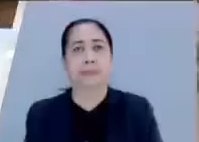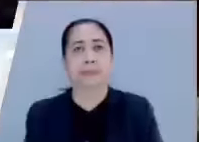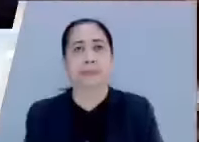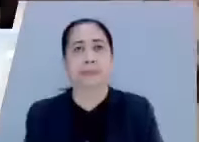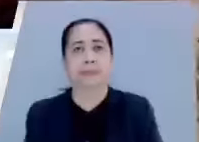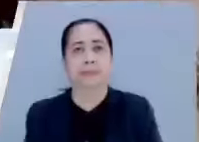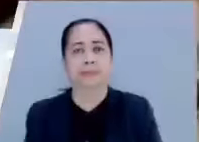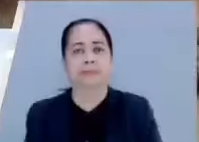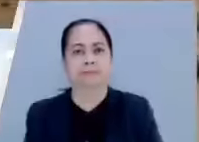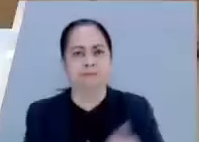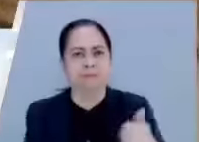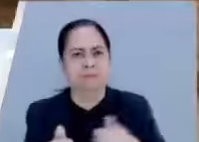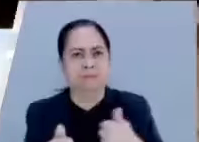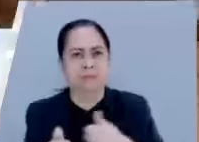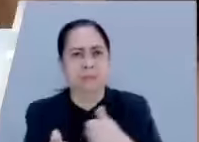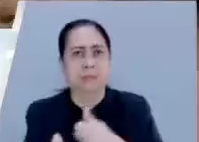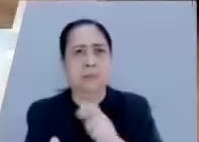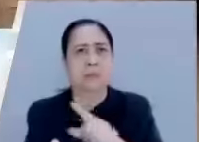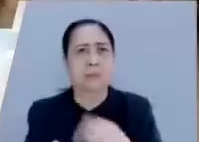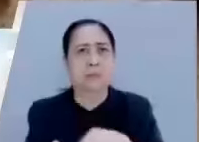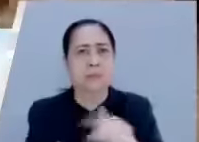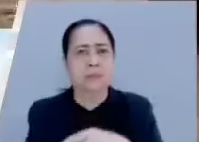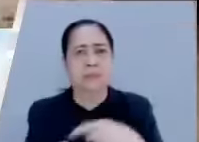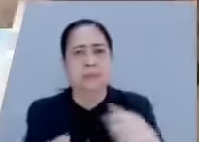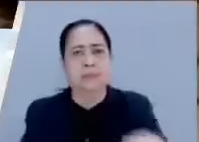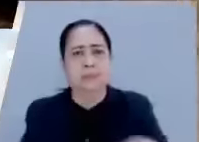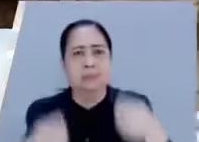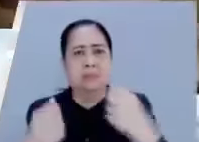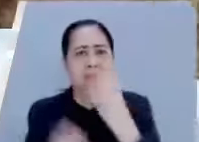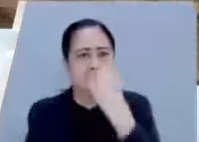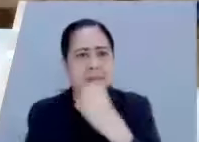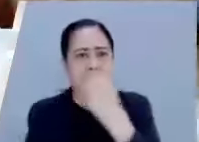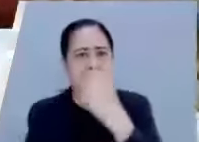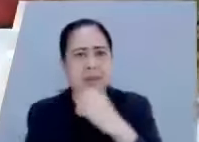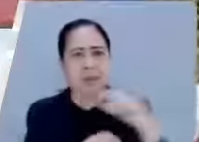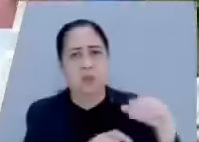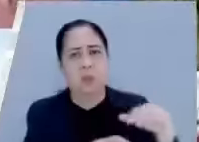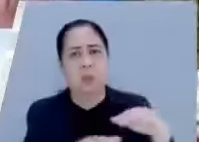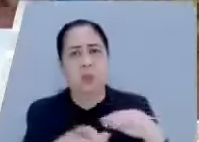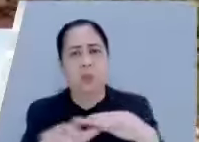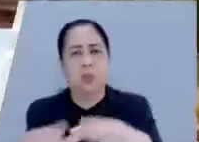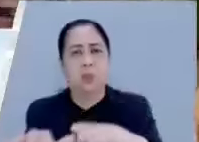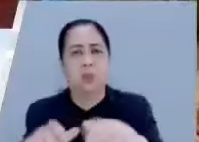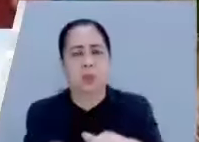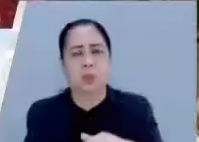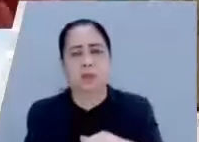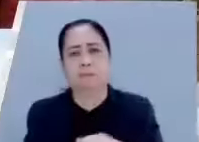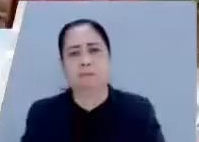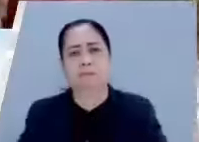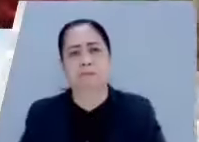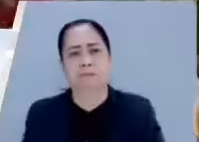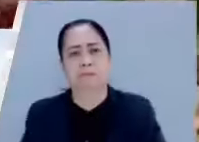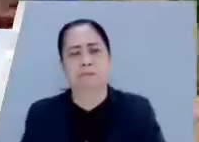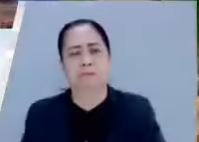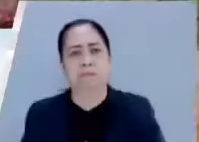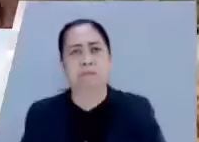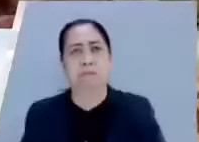Hinahabol ng mga magsasaka ang mga sako nila ng mais na inaanod ng rumaragasang baha.